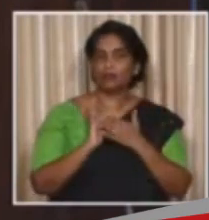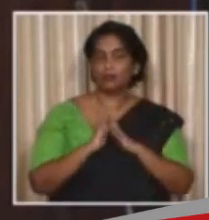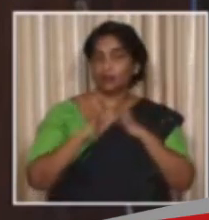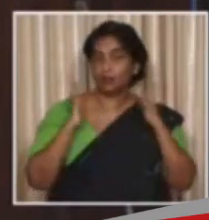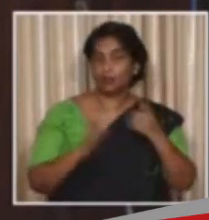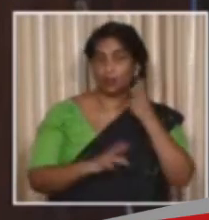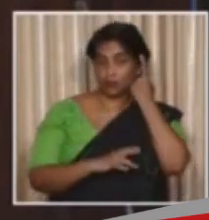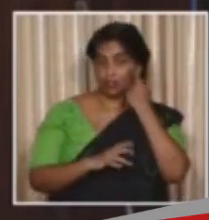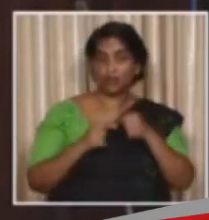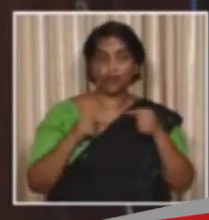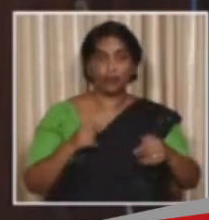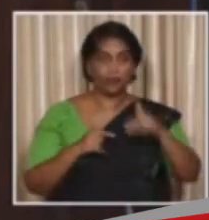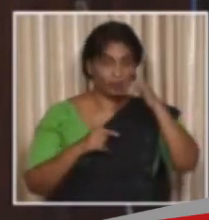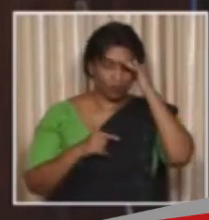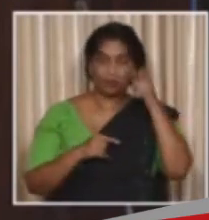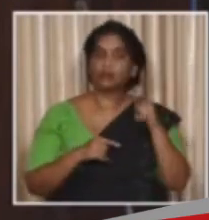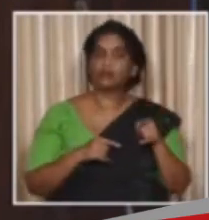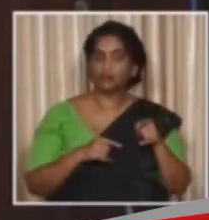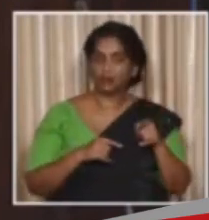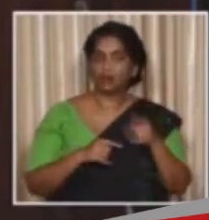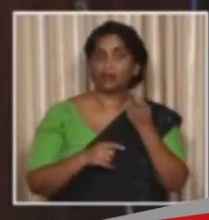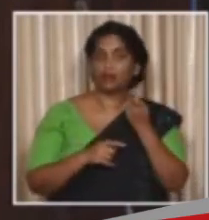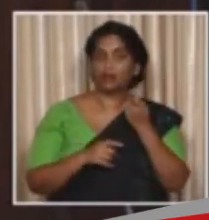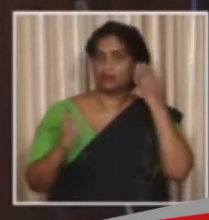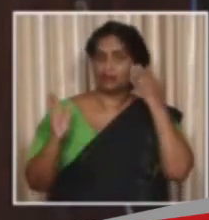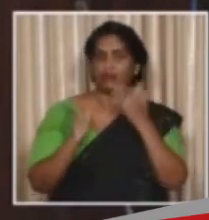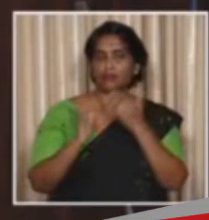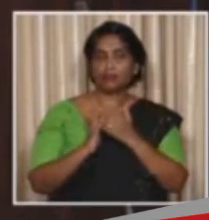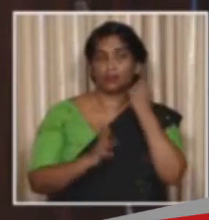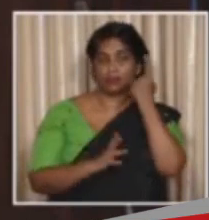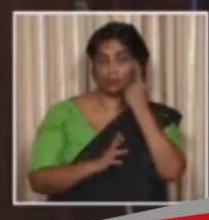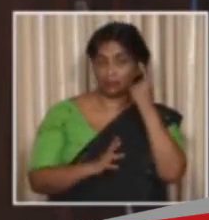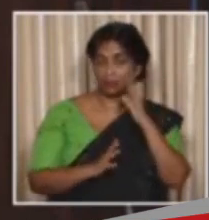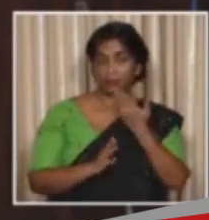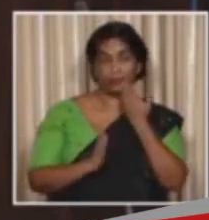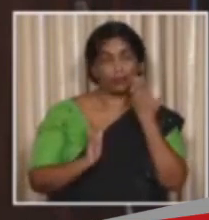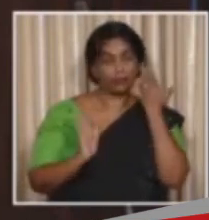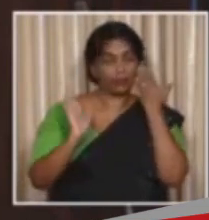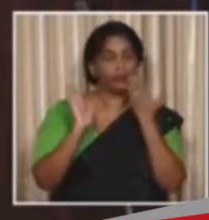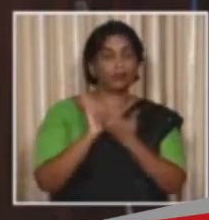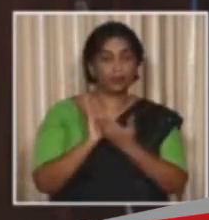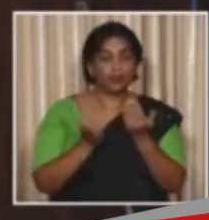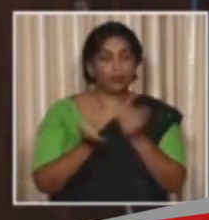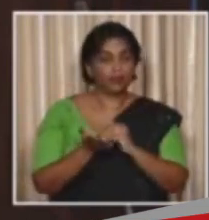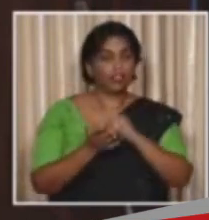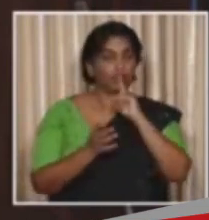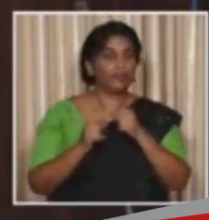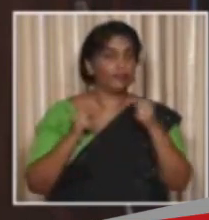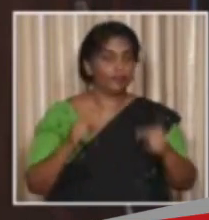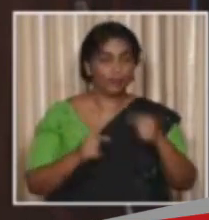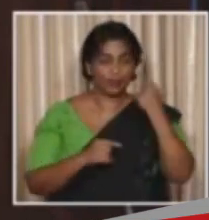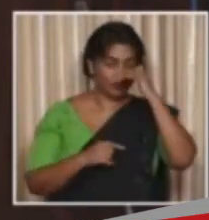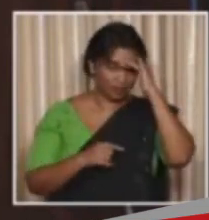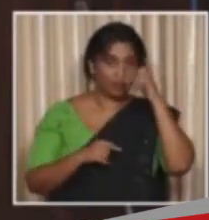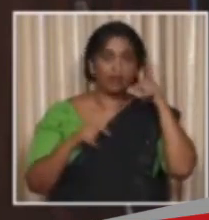අපිට වඩා විශාල දැනුමක් තියෙන විපක්ෂ නායකතුමා ආර්ථිකයේ පිළිබඳව අසල දැනුමක් තියනවා කියලා මේ සභාවට පුන පුනා කියන විපක්ෂ